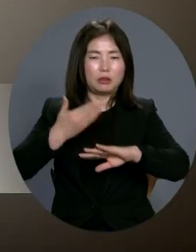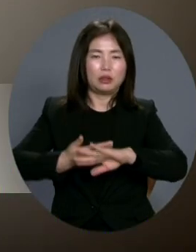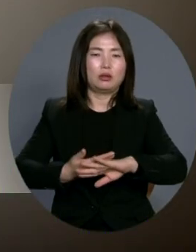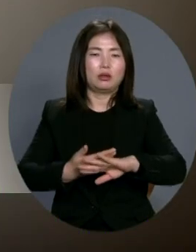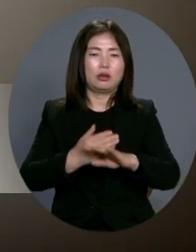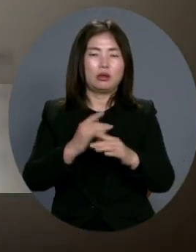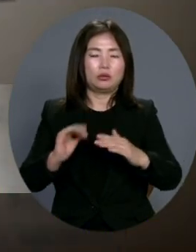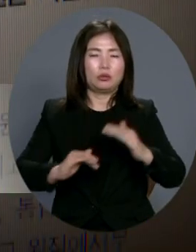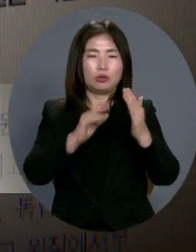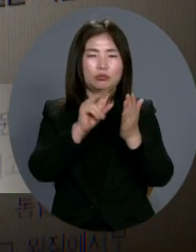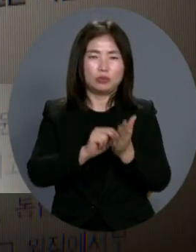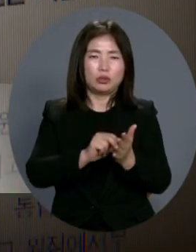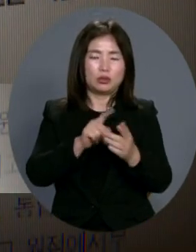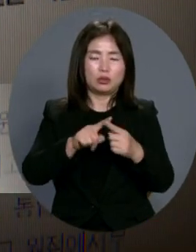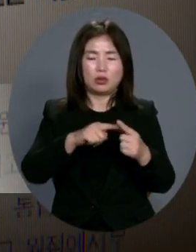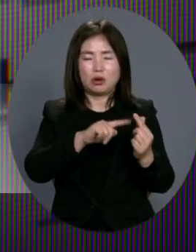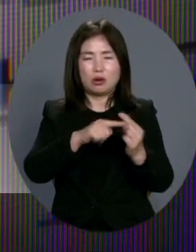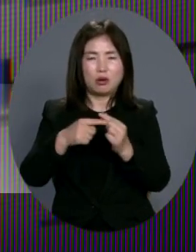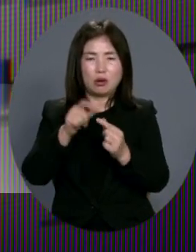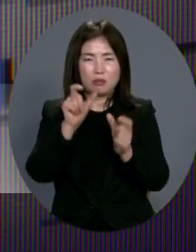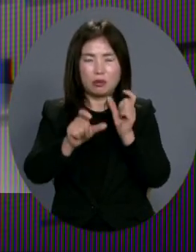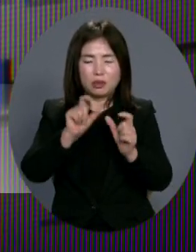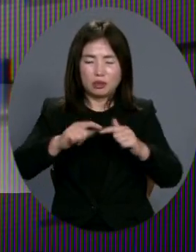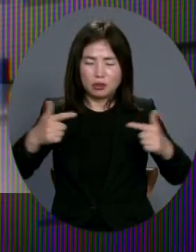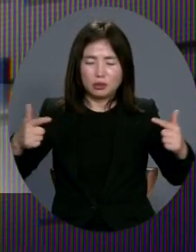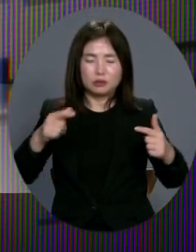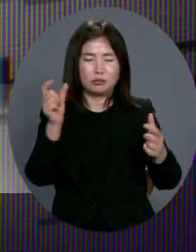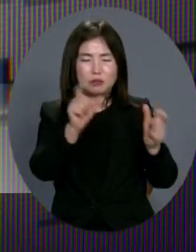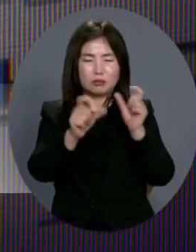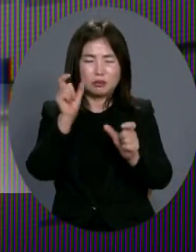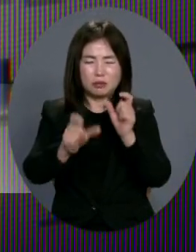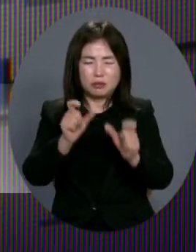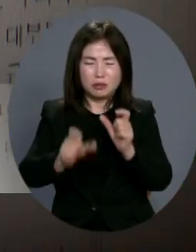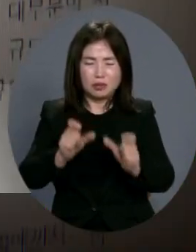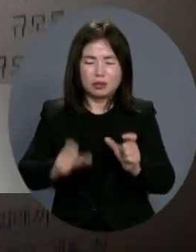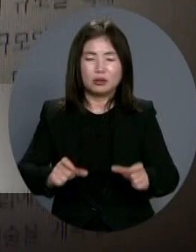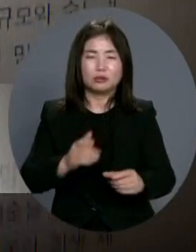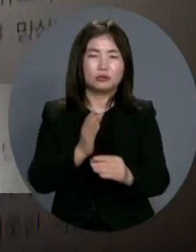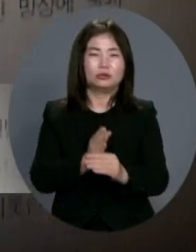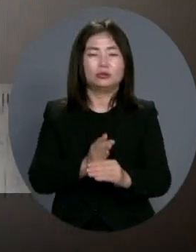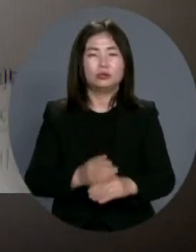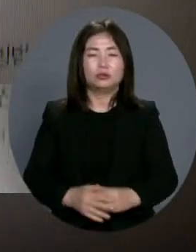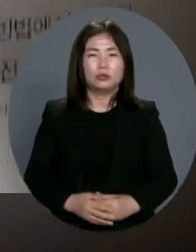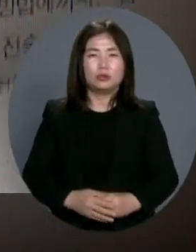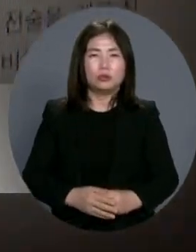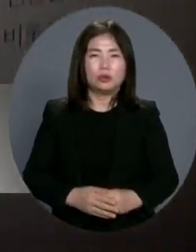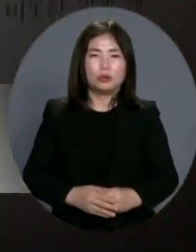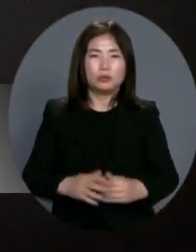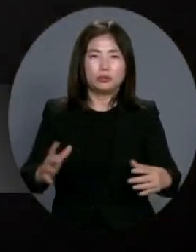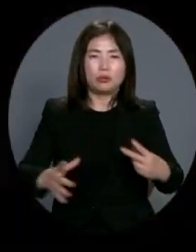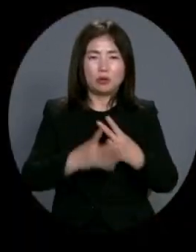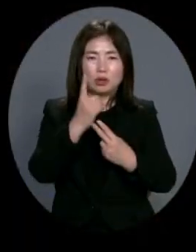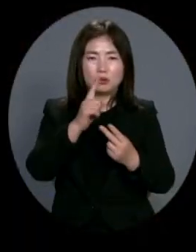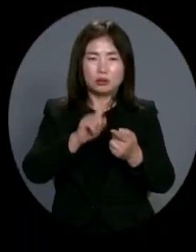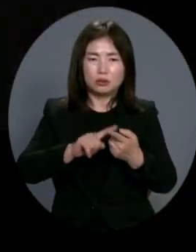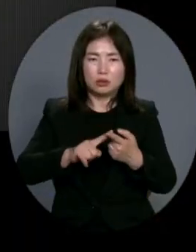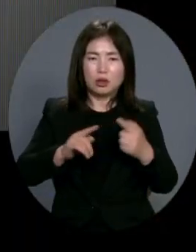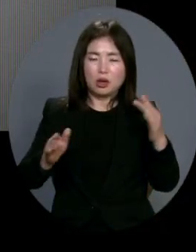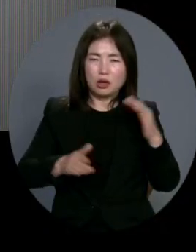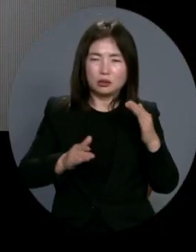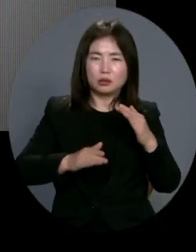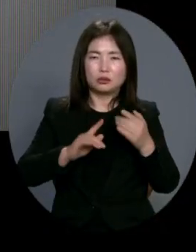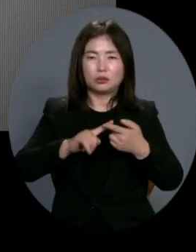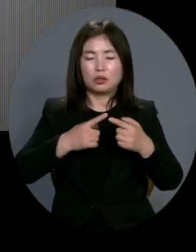통합 논의 과정의 문제점 등을 지적하는 다양한 글들이 말 그대로 분출하고 있습니다. 통합 논의가 자칫 학생들